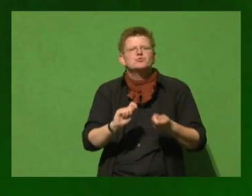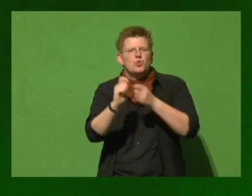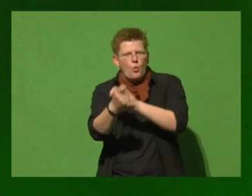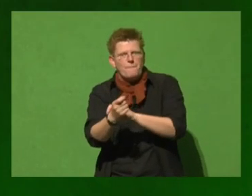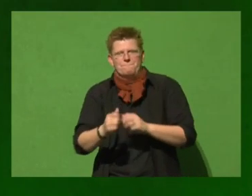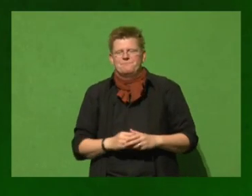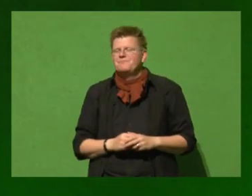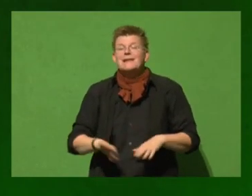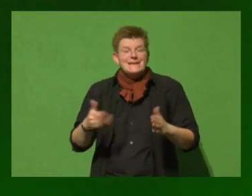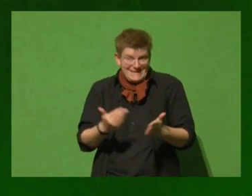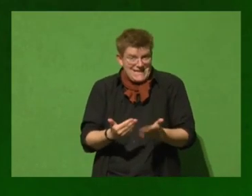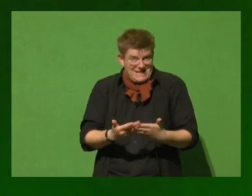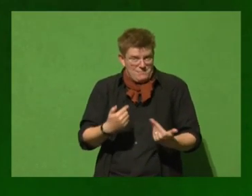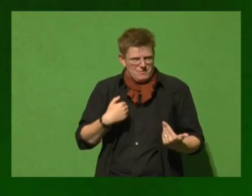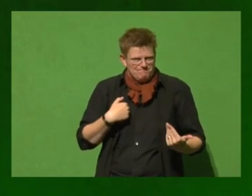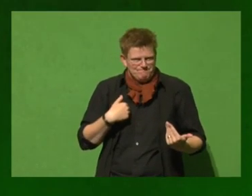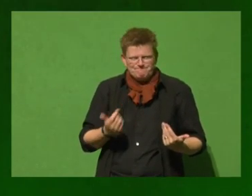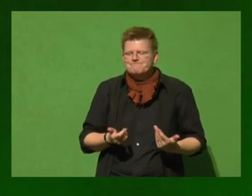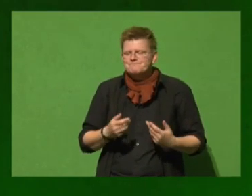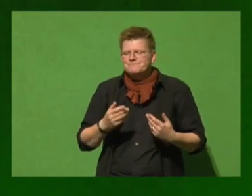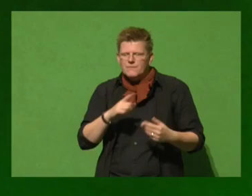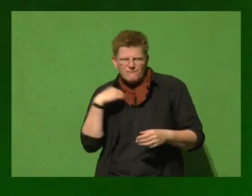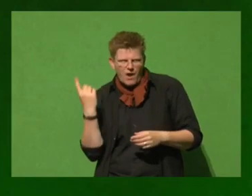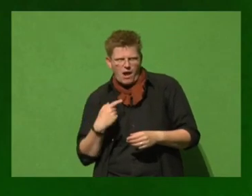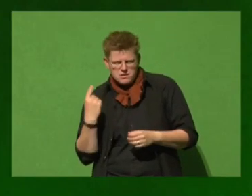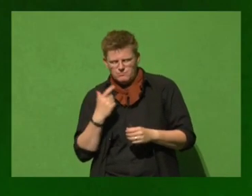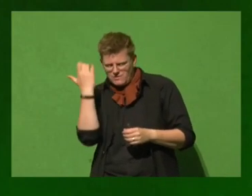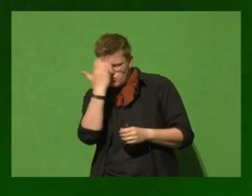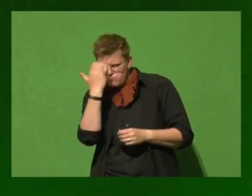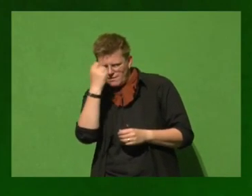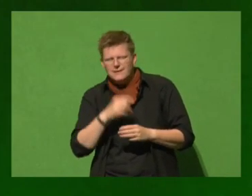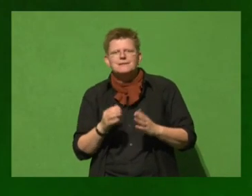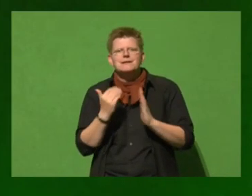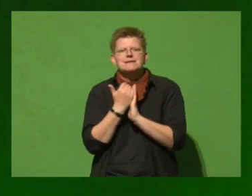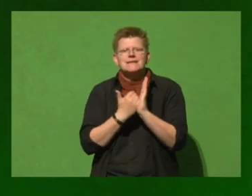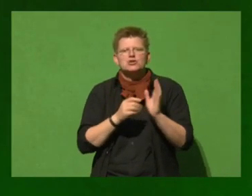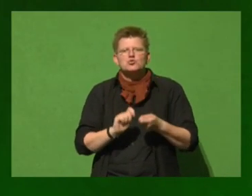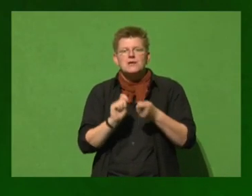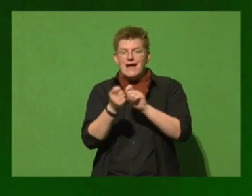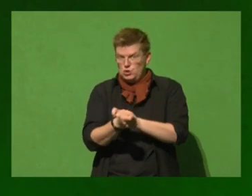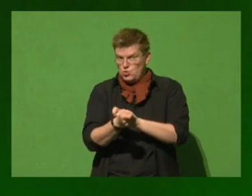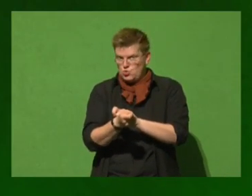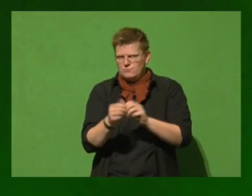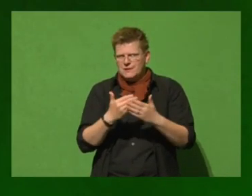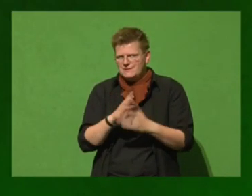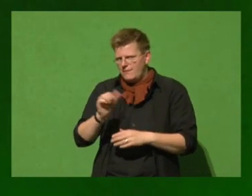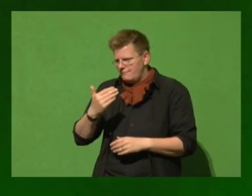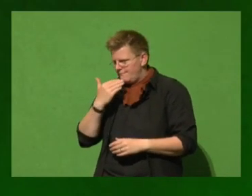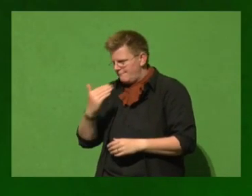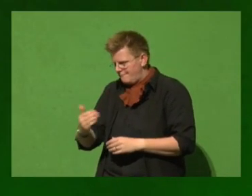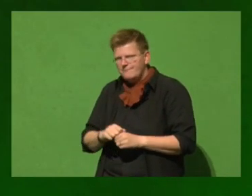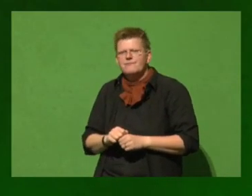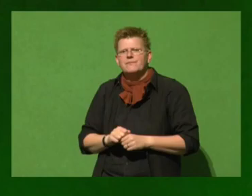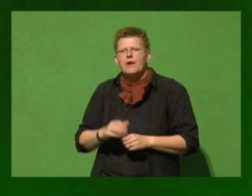die Mitunterzeichner des Satzungsänderungsantrages sich ausdrücklich bei Mike Außendorf, dem OV